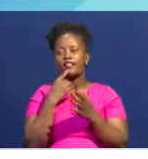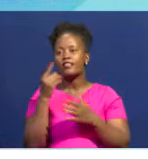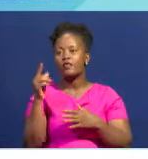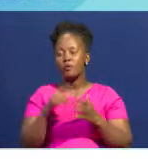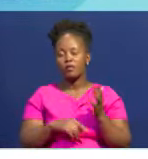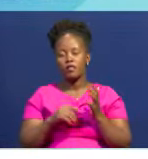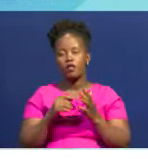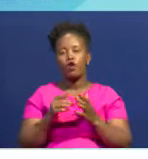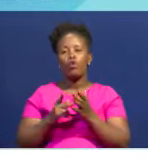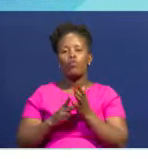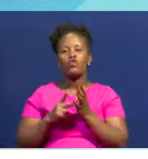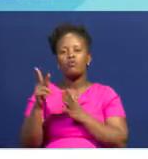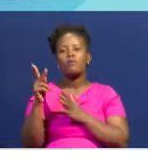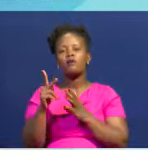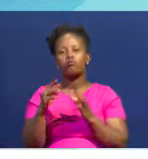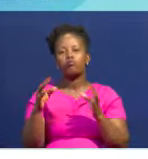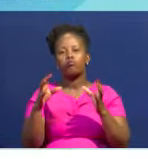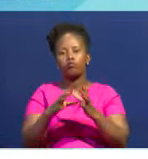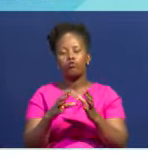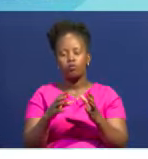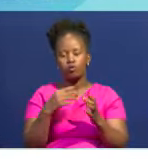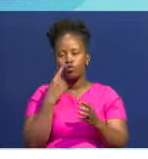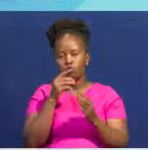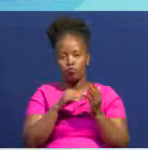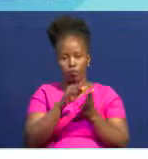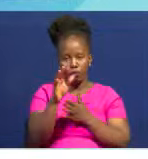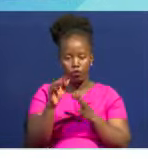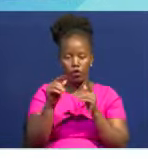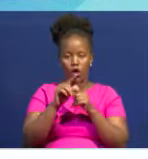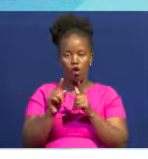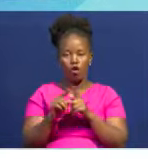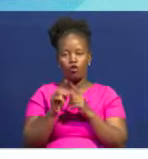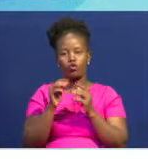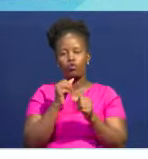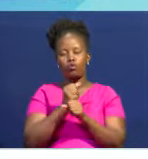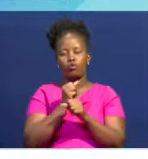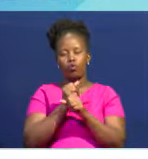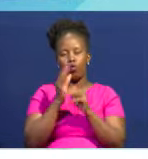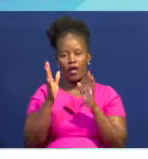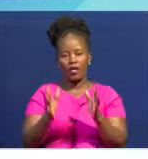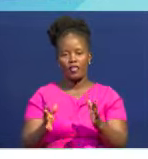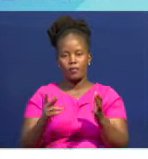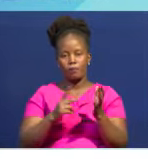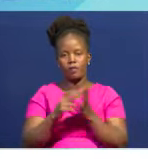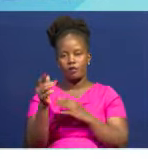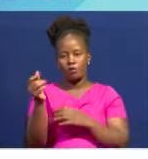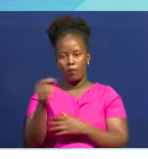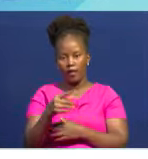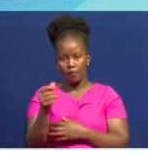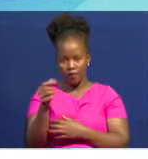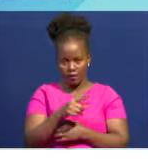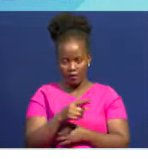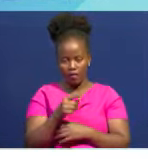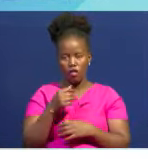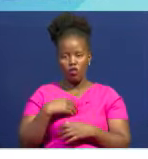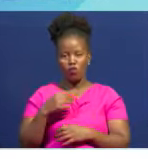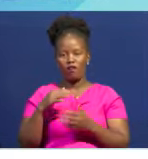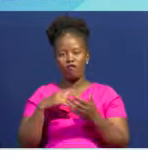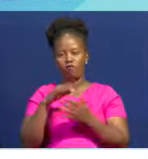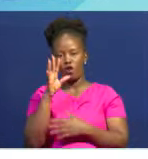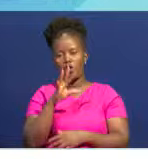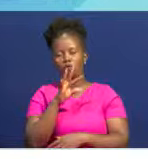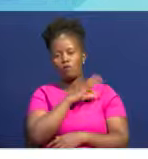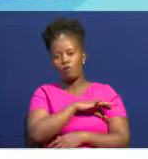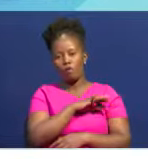kuwalipa wasambazaji bidhaa na kuimarisha mishahara ya wafanyikazi ili kupunguza shinikizo la kifedha na kuongeza mapato